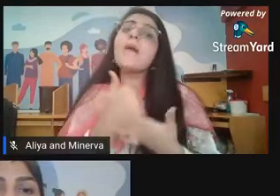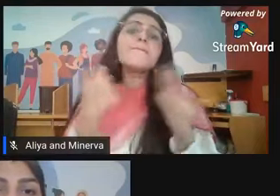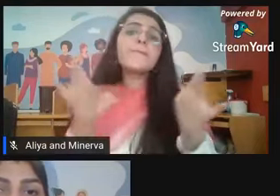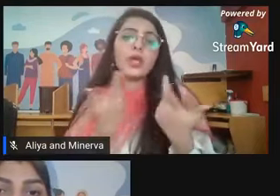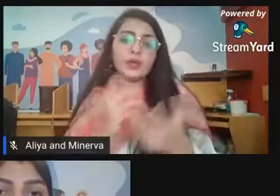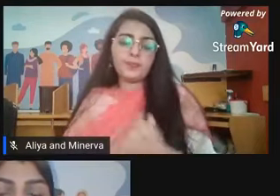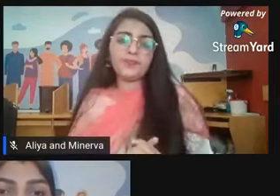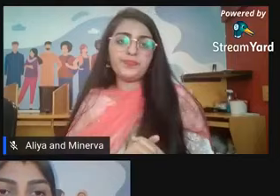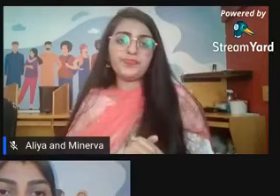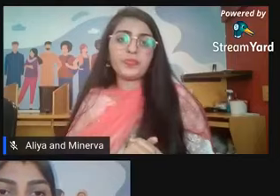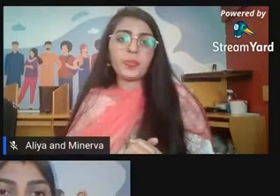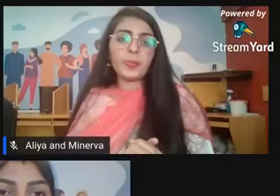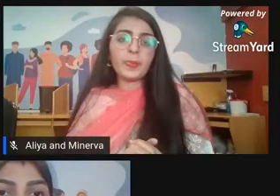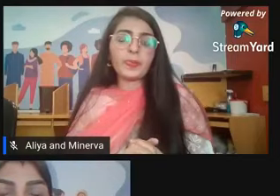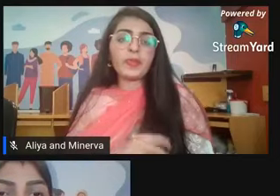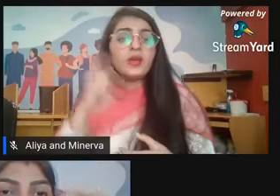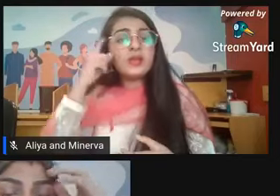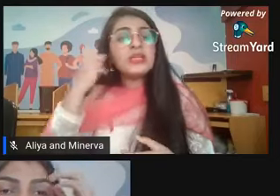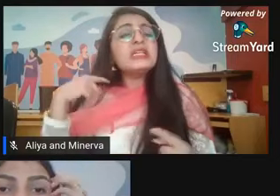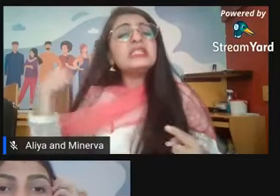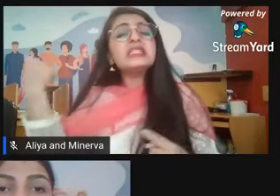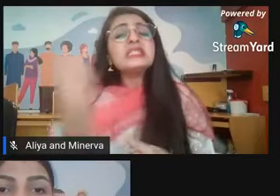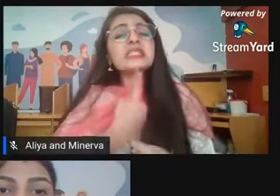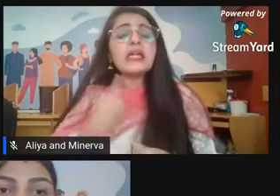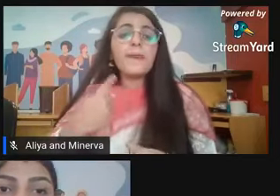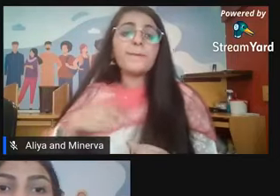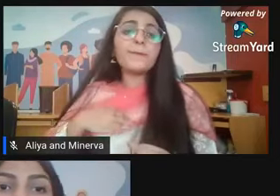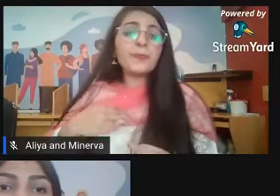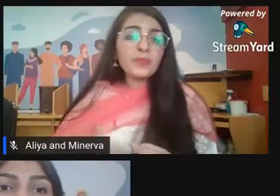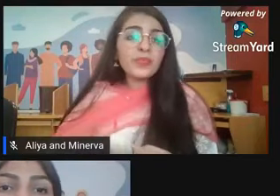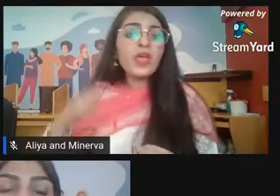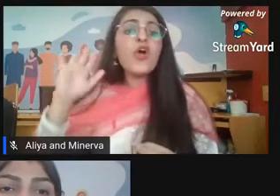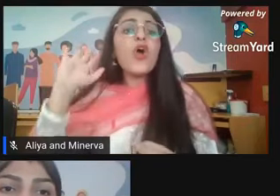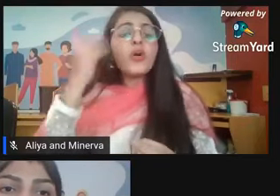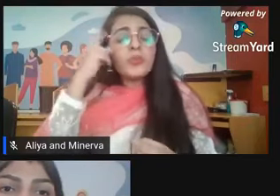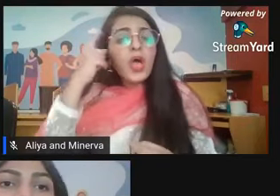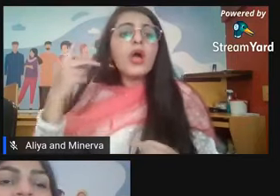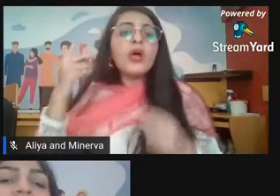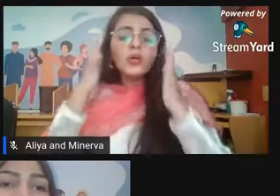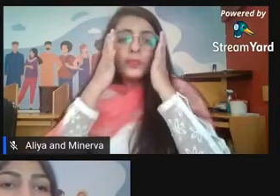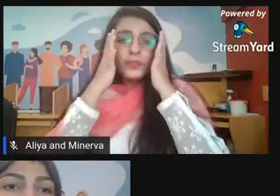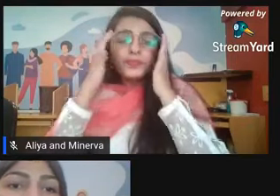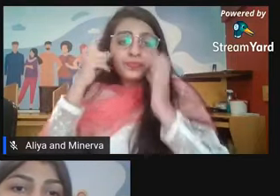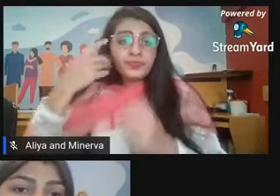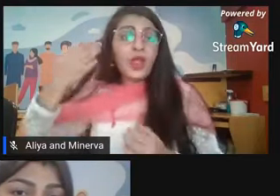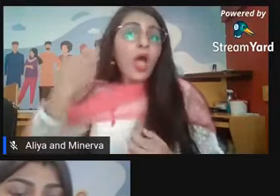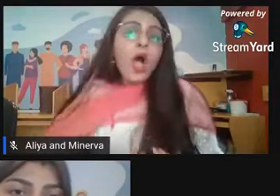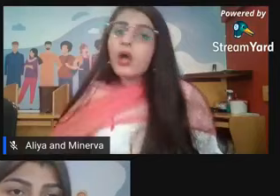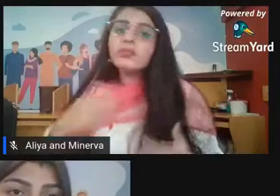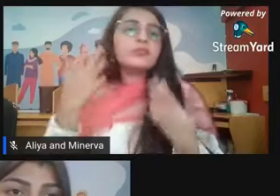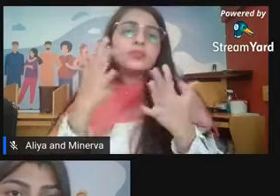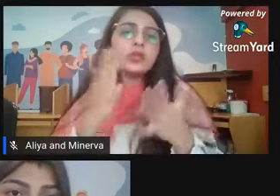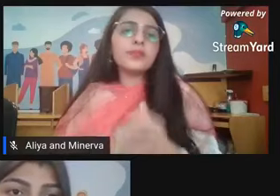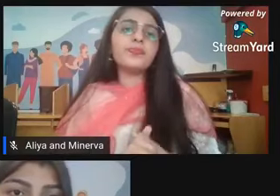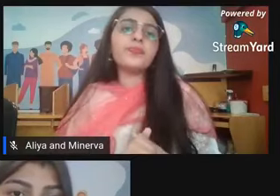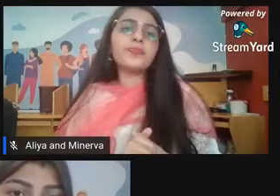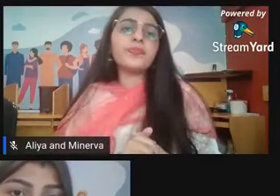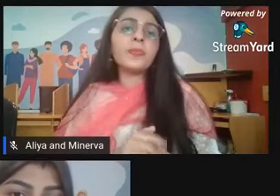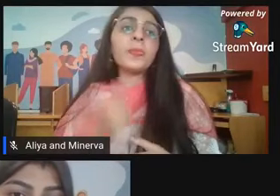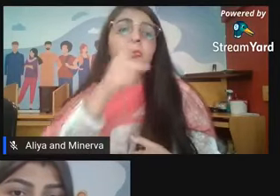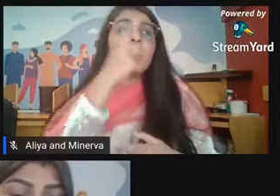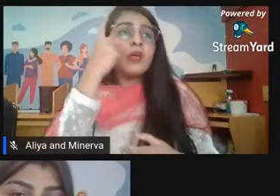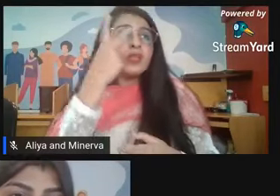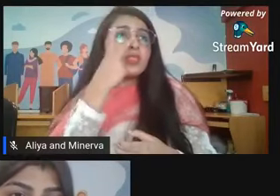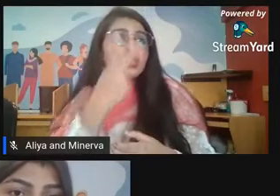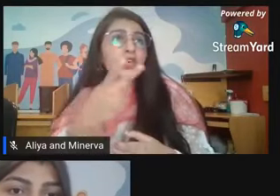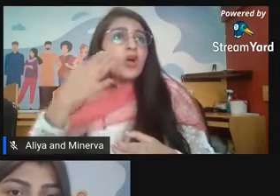एवरी ब्रेस्ट, हर ब्रेस्ट को हम मिस्टेक्टमी नहीं करते. जो कैंसरस ब्रेस्ट है, जिस ब्रेस्ट को जरूरत